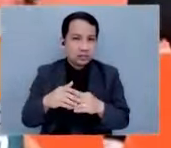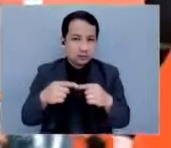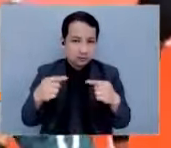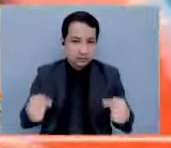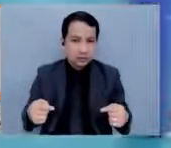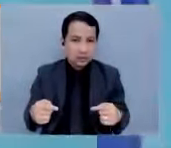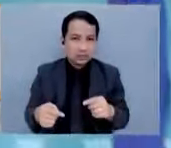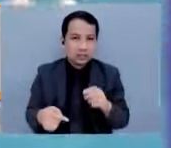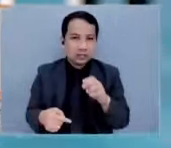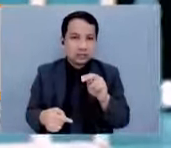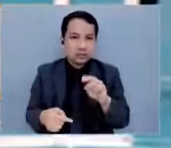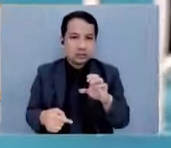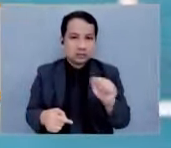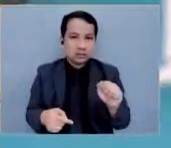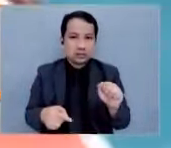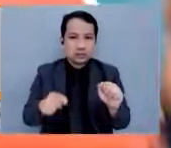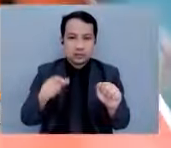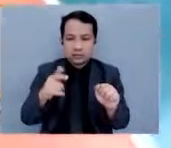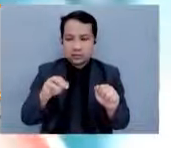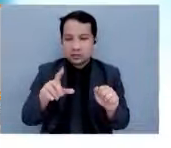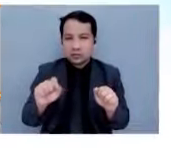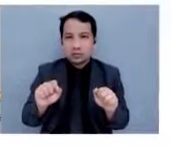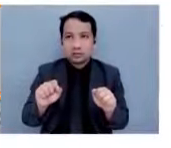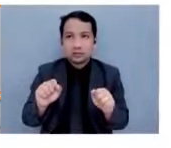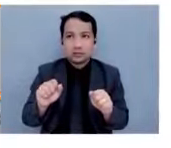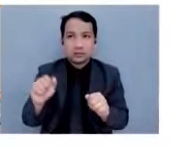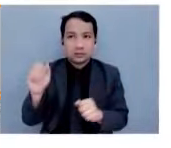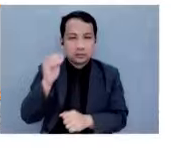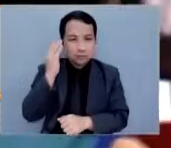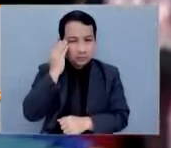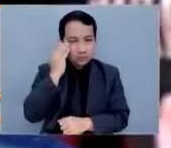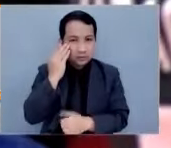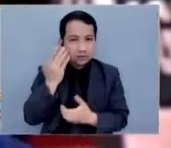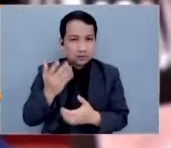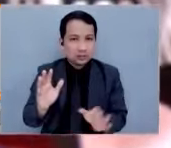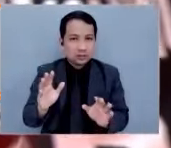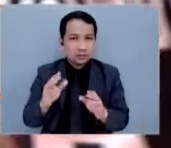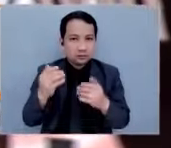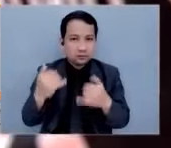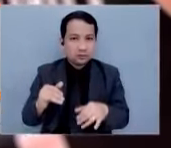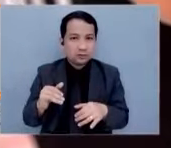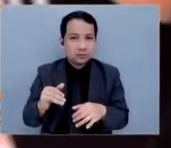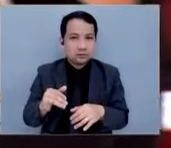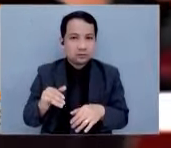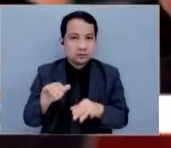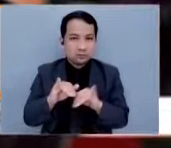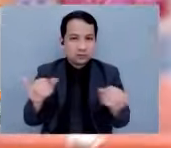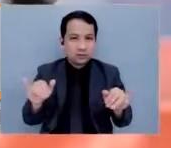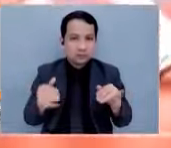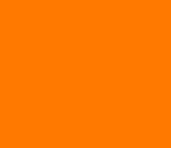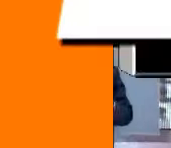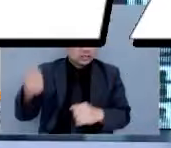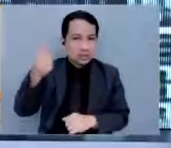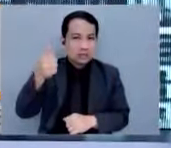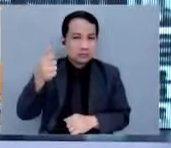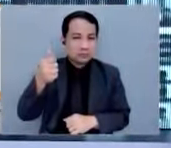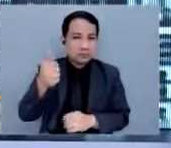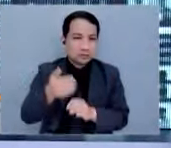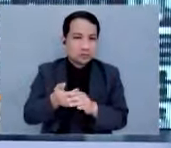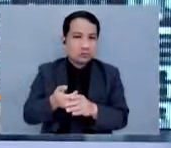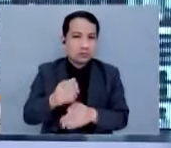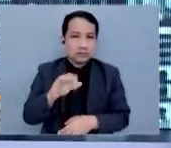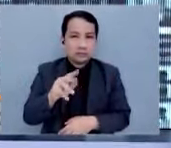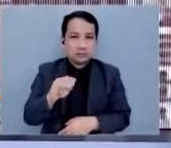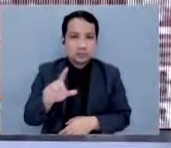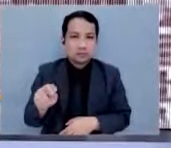Nextled Chameleons at Galleries Tower High Risers. Katatapos lang ng game at sweep din ang naganap para sa Chameleons. At